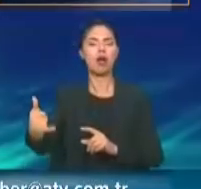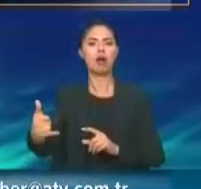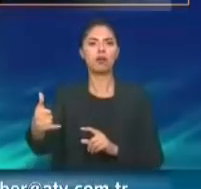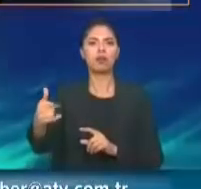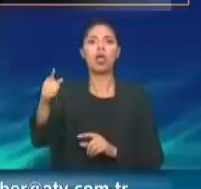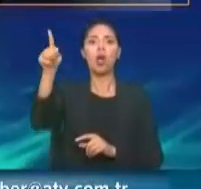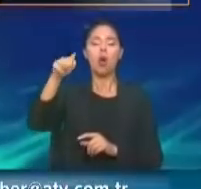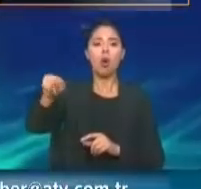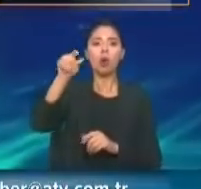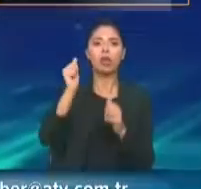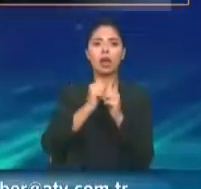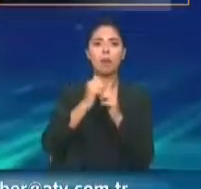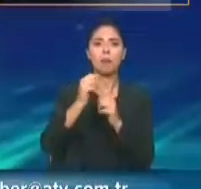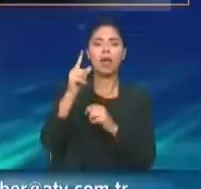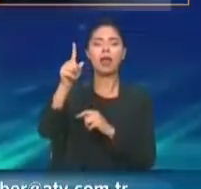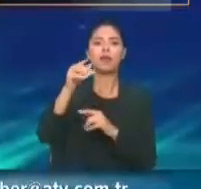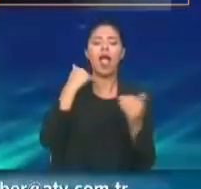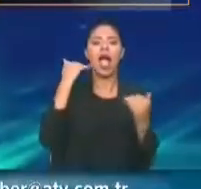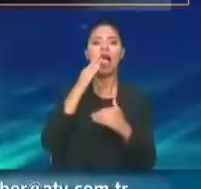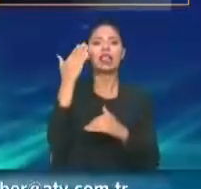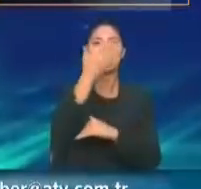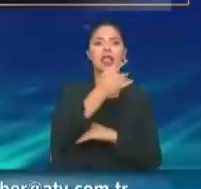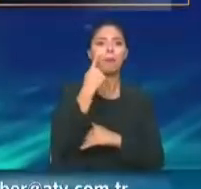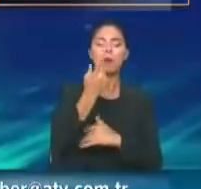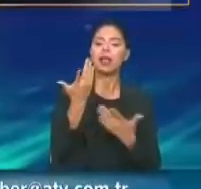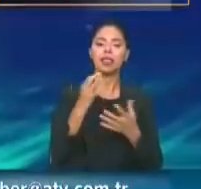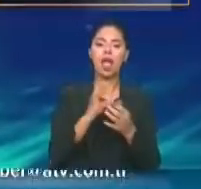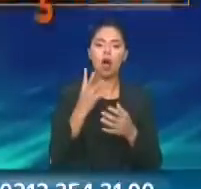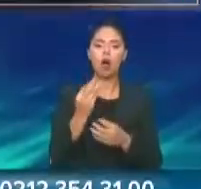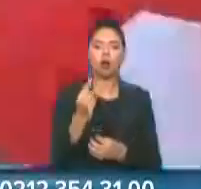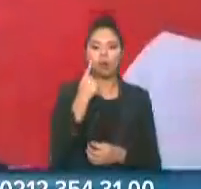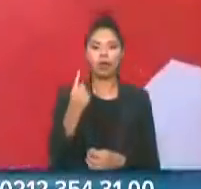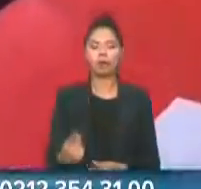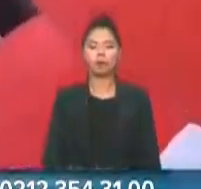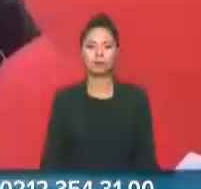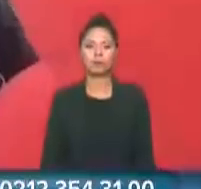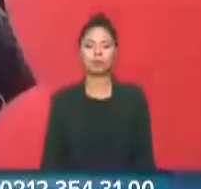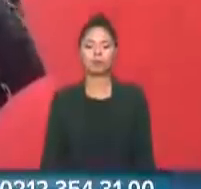sonra da onlarla birlikte ilanının verildiği adrese gittikçe sonrası